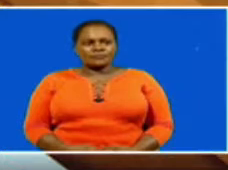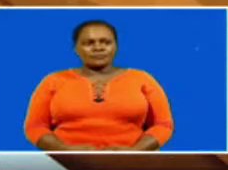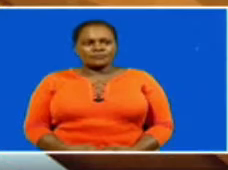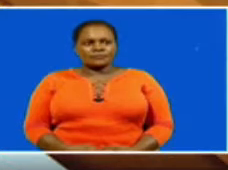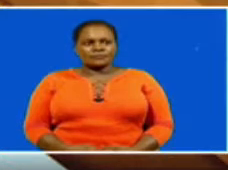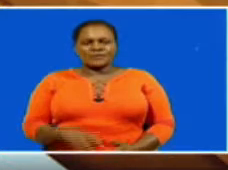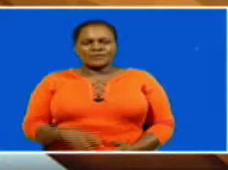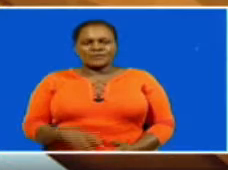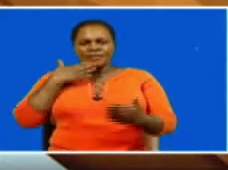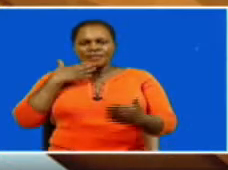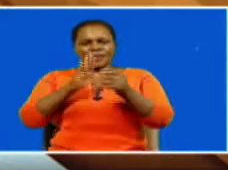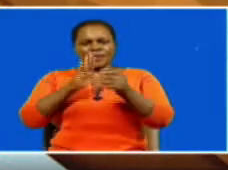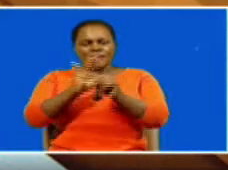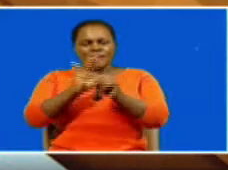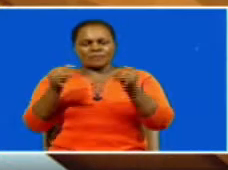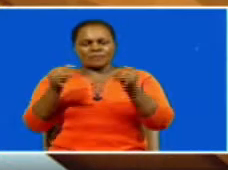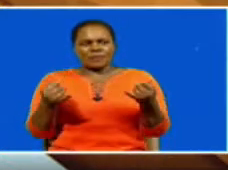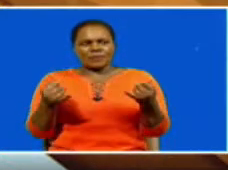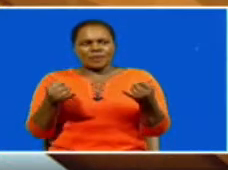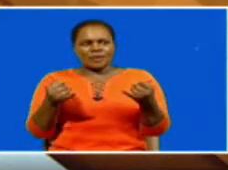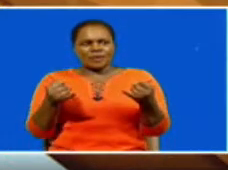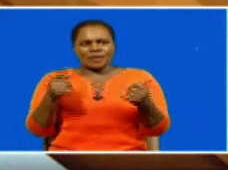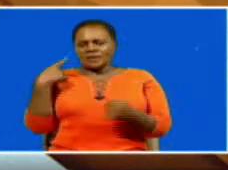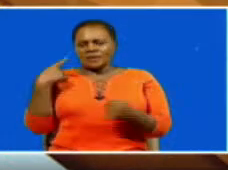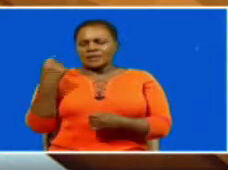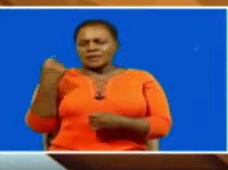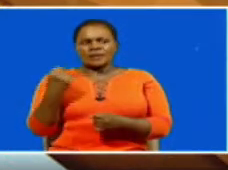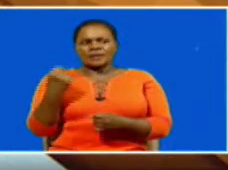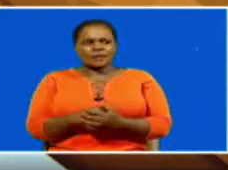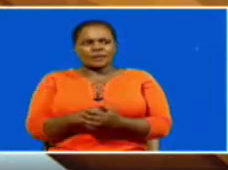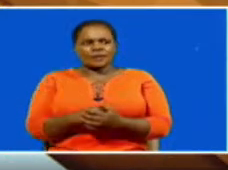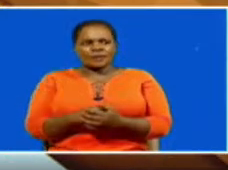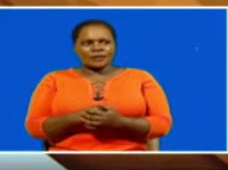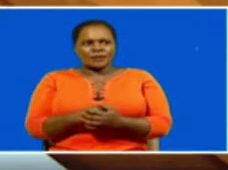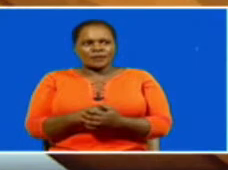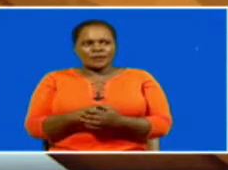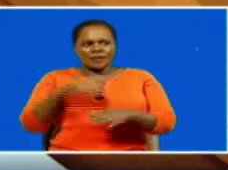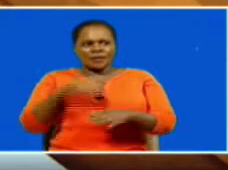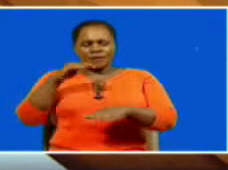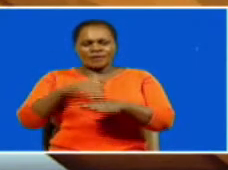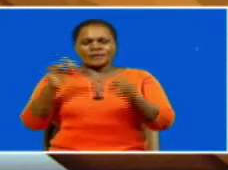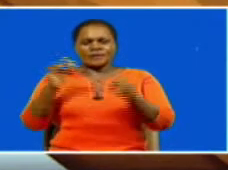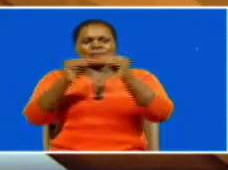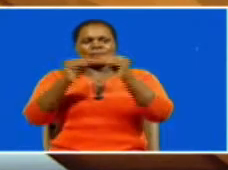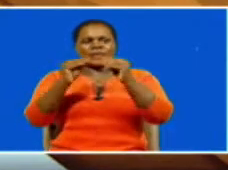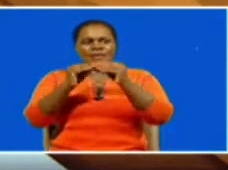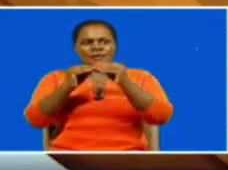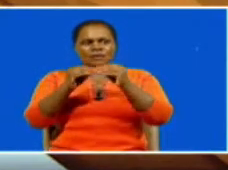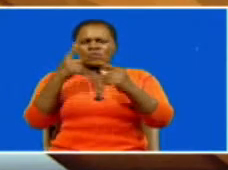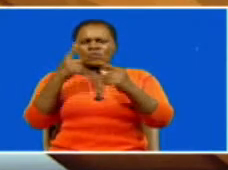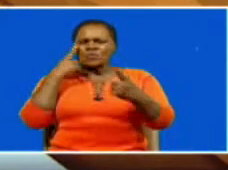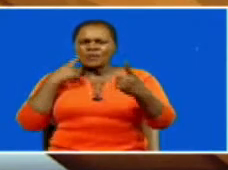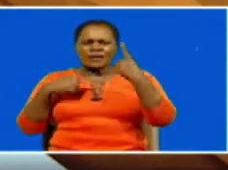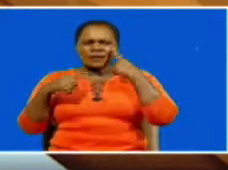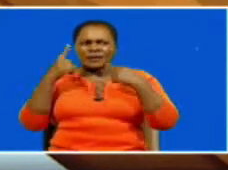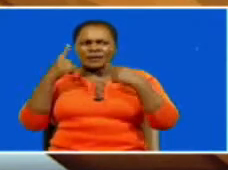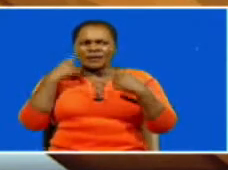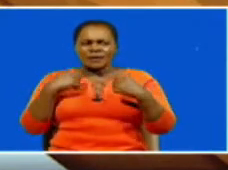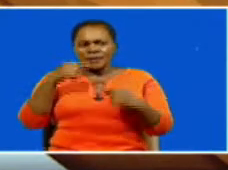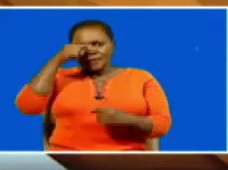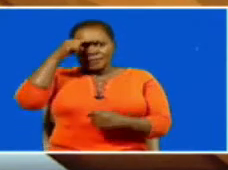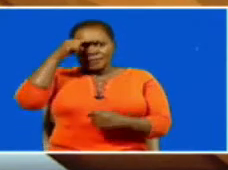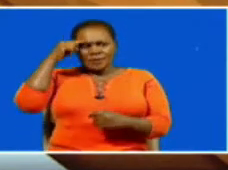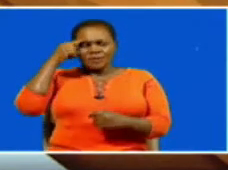Wili Lusigi, asante sana kwa taarifa hiyo. Vile vile wewe jana ulikumbana na athari hizo, tulikuwa na ukilia nadhani kutokana